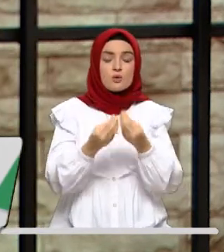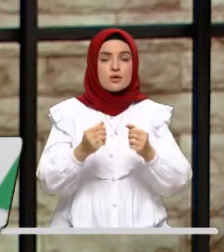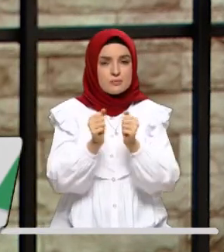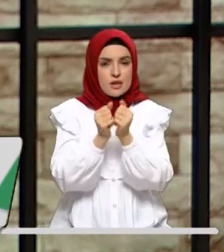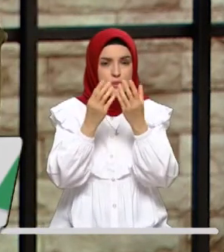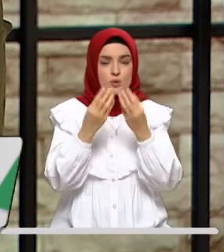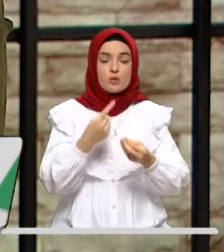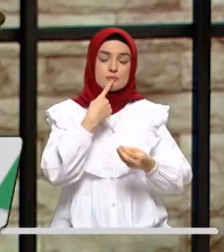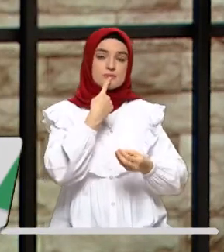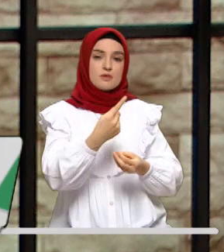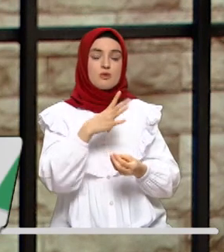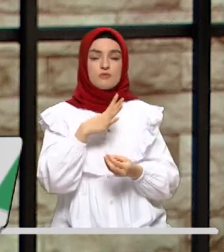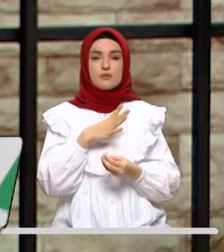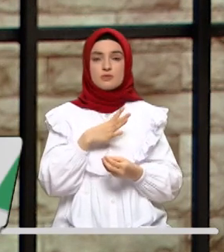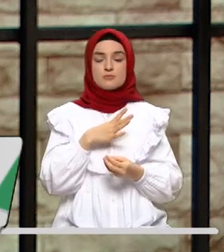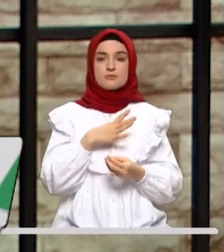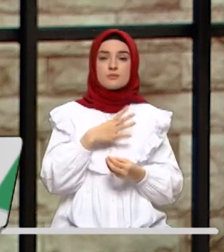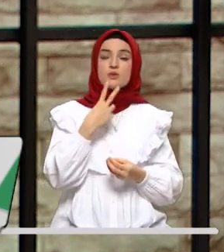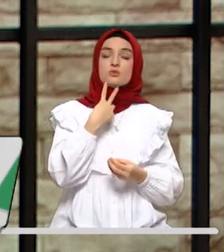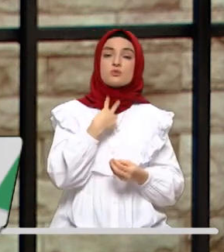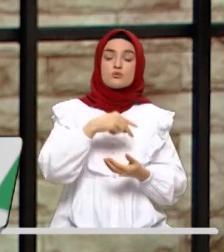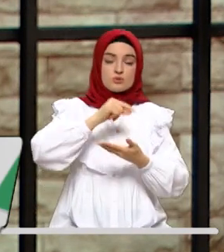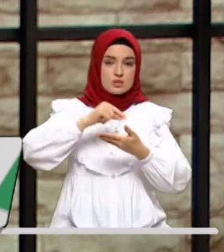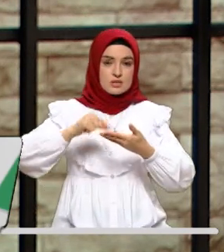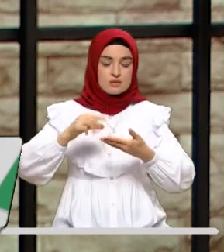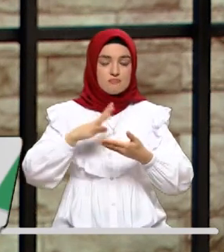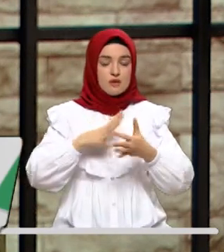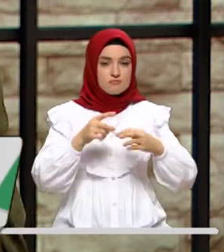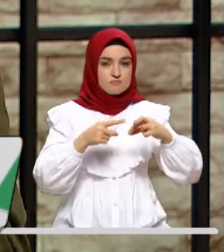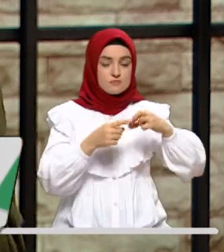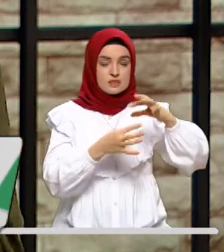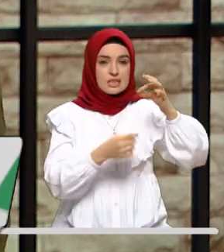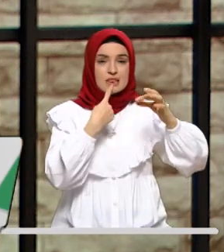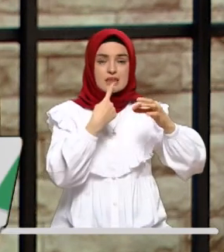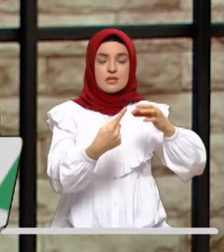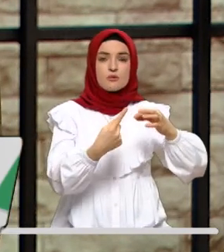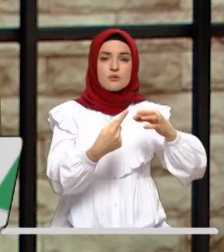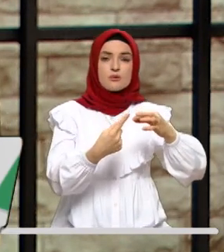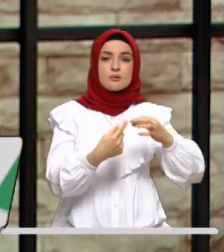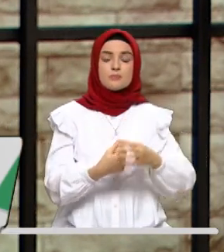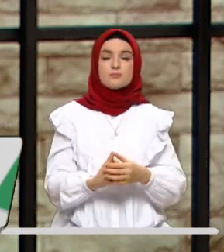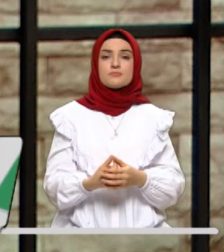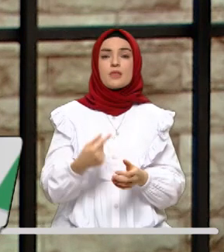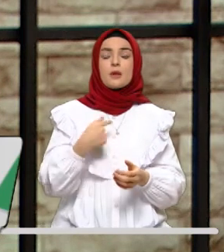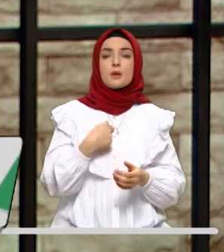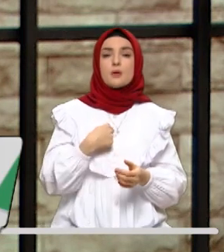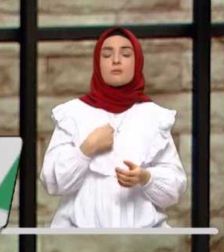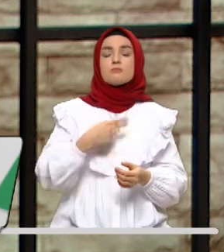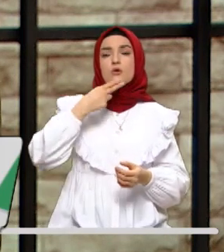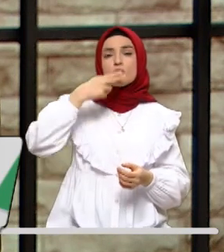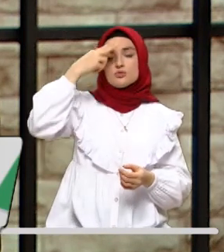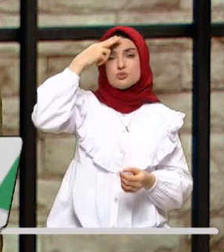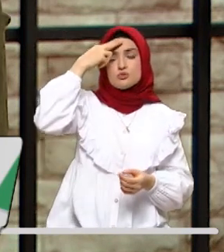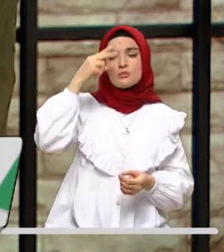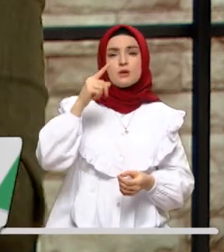beraber olalım diyordu. Hı hı. Rus yazar Ruski var 18. yüzyıldan. Diyor ki İknur Hanım, bana cuma gibi bir